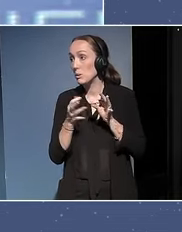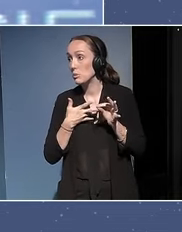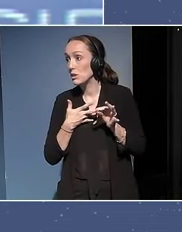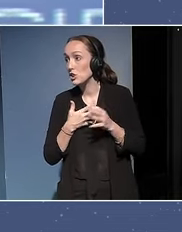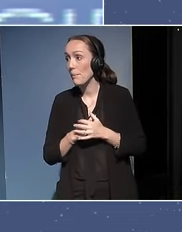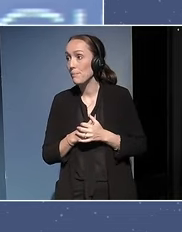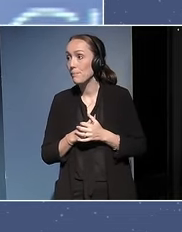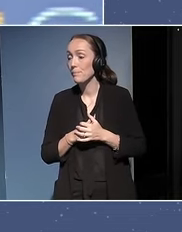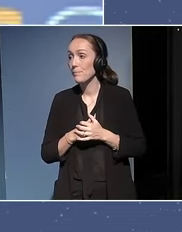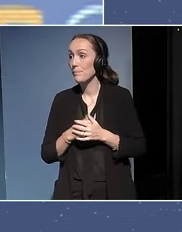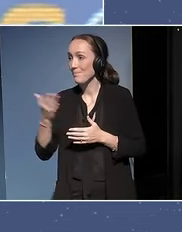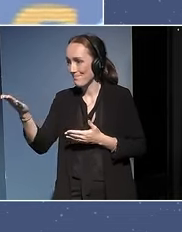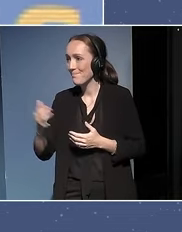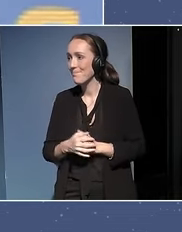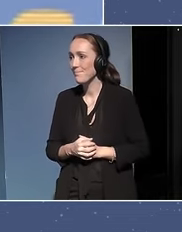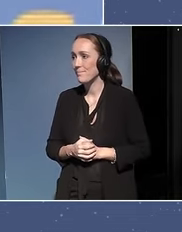d'ora